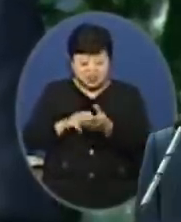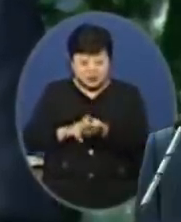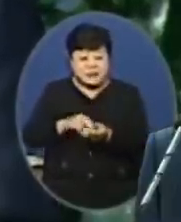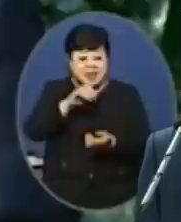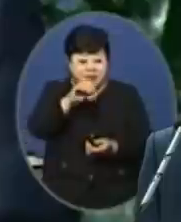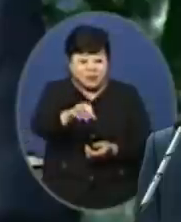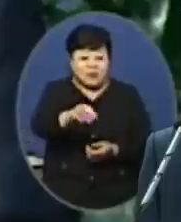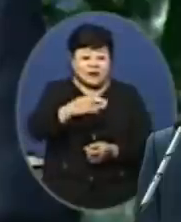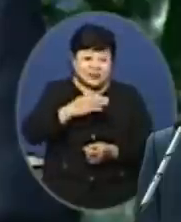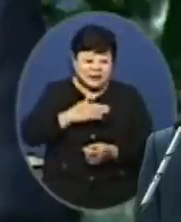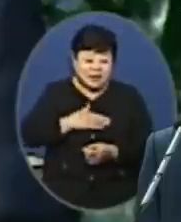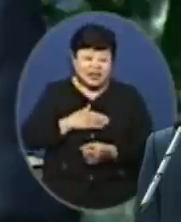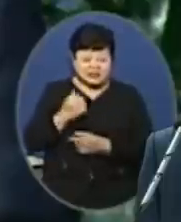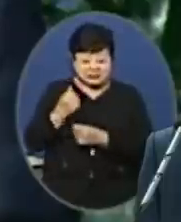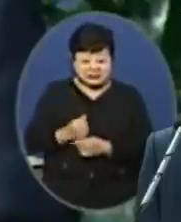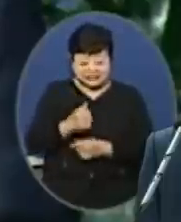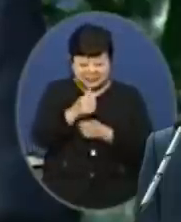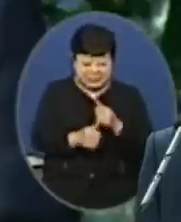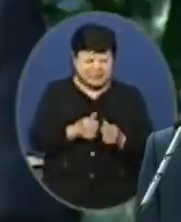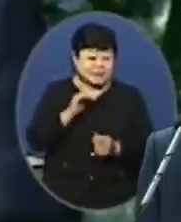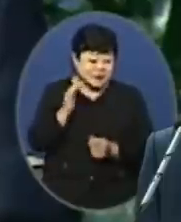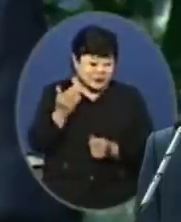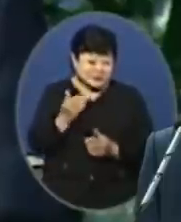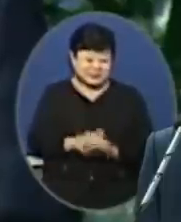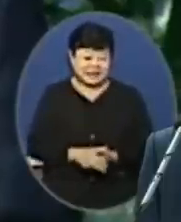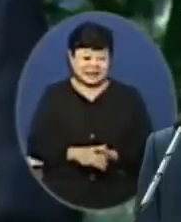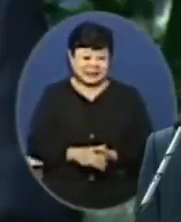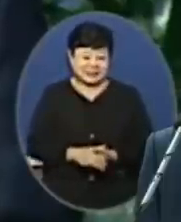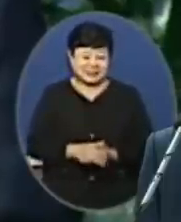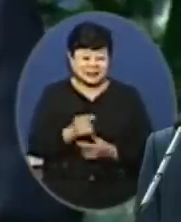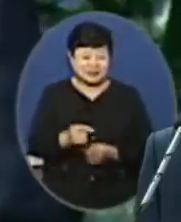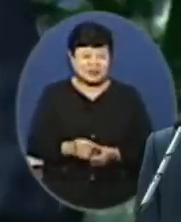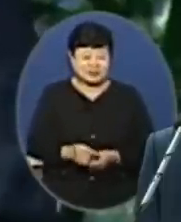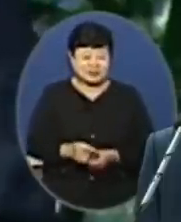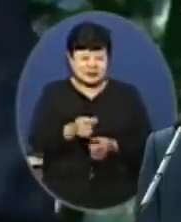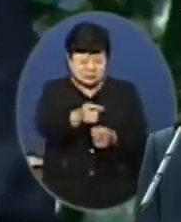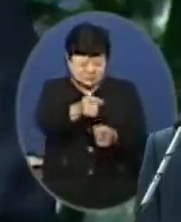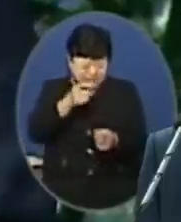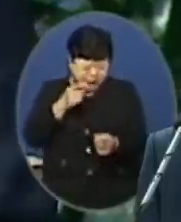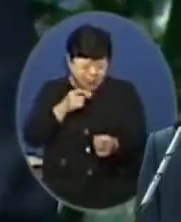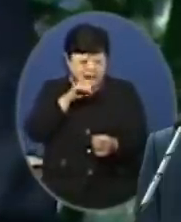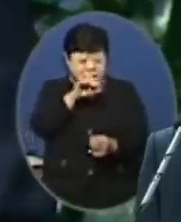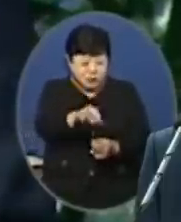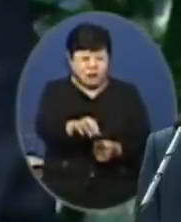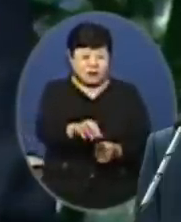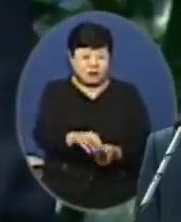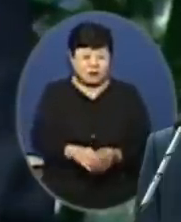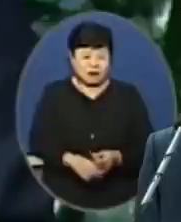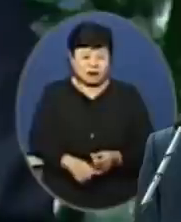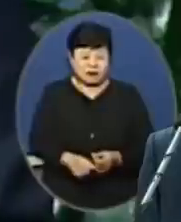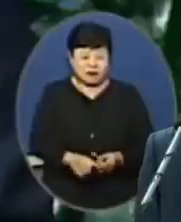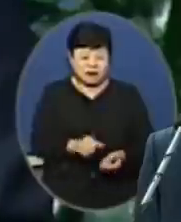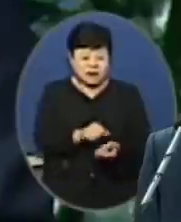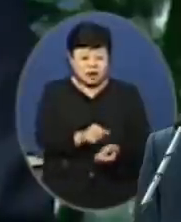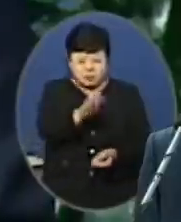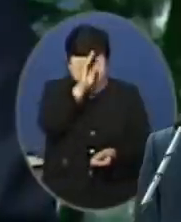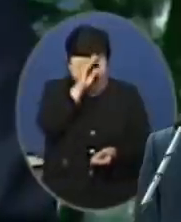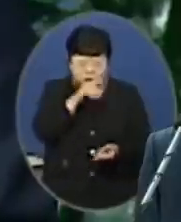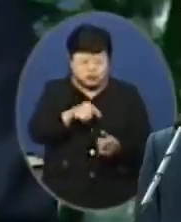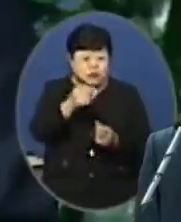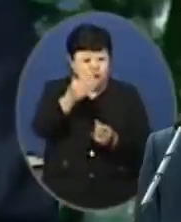요새요 나의 의뢰하는 하나님이 되시니 제가 너를 새 사냥꾼의 올무에서와 극한 연병에서 건지신다.